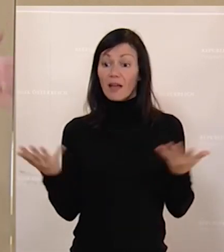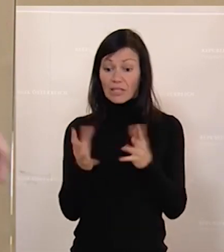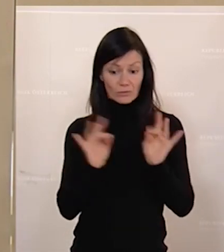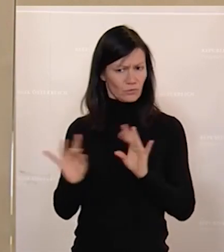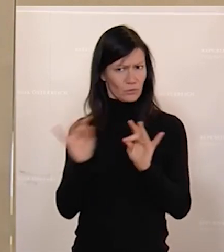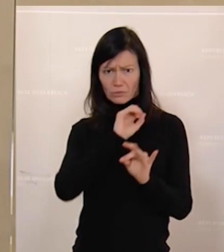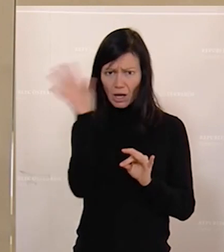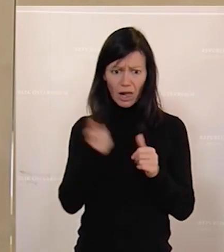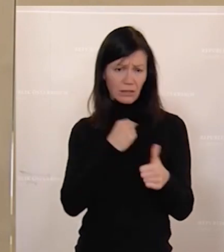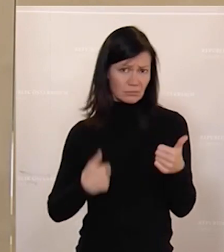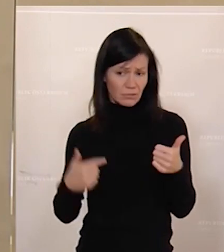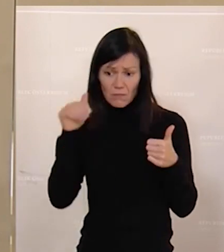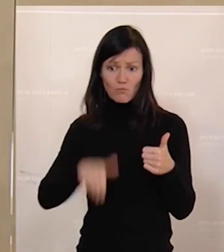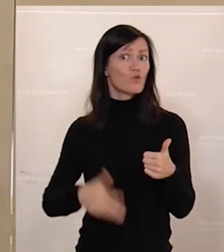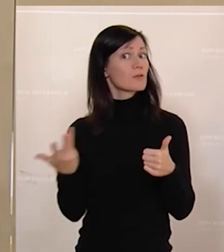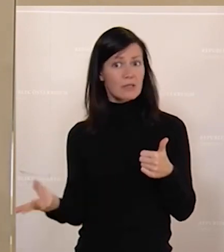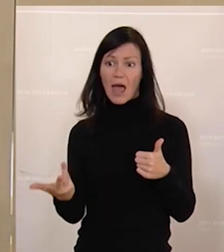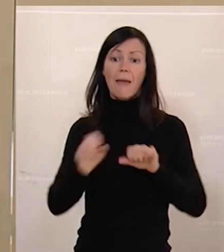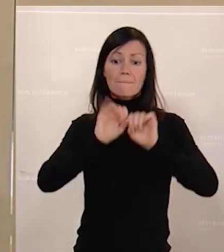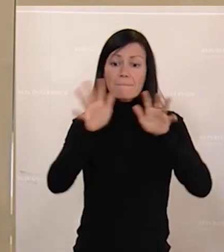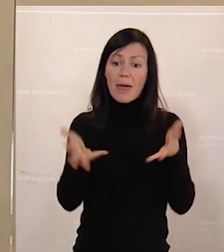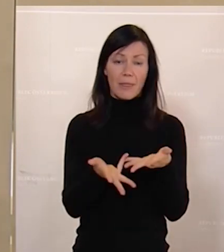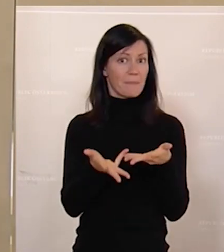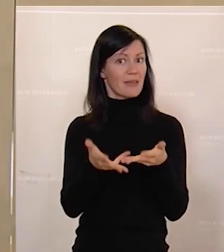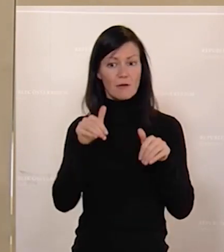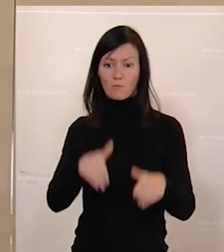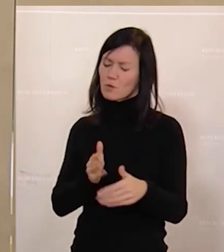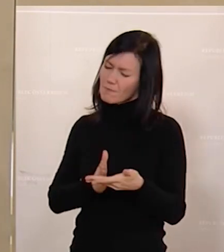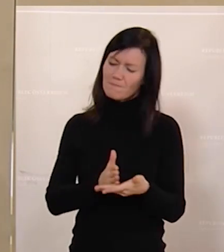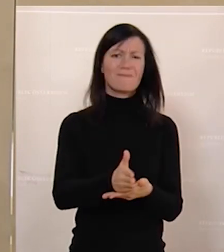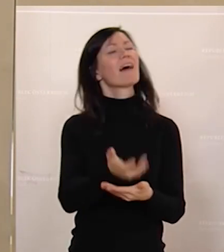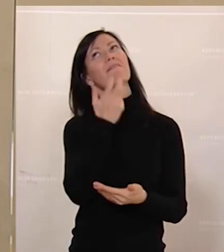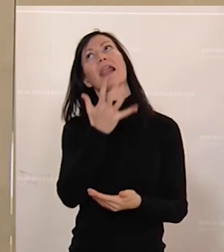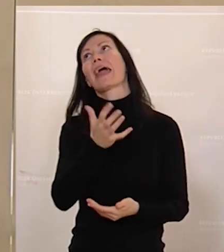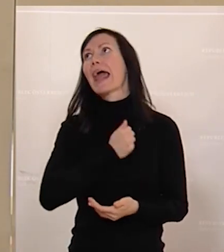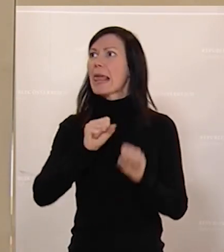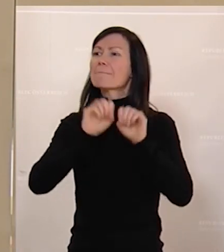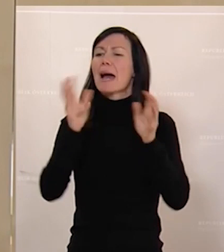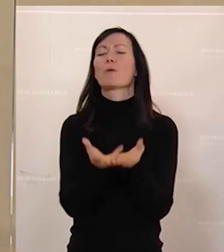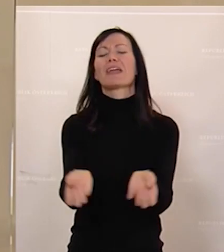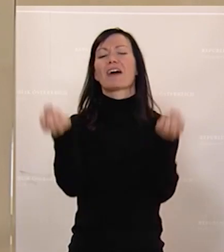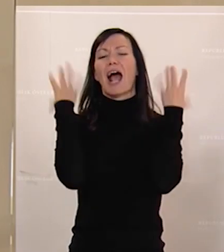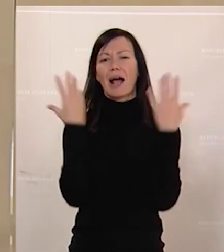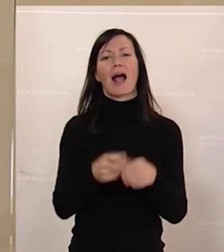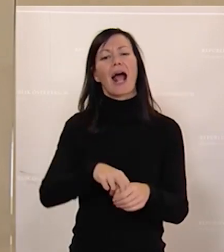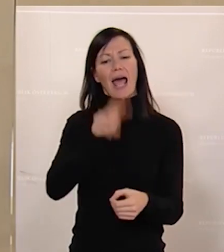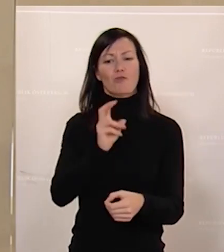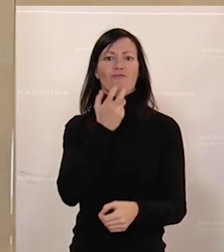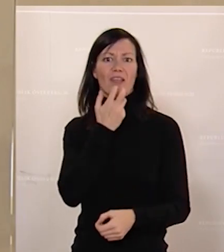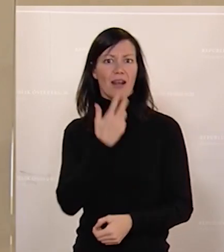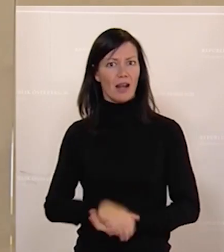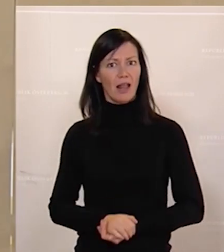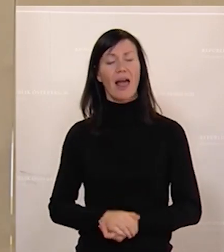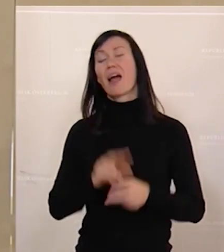entschlossene Vorgehen gegen diese Pandemie. Und ja, wir wollen da endlich raus. Ich glaube, es geht allen so. Es ist eine